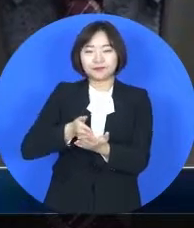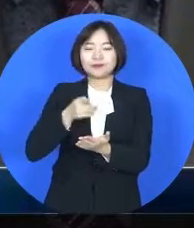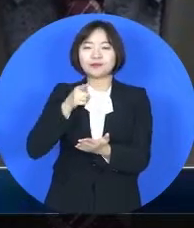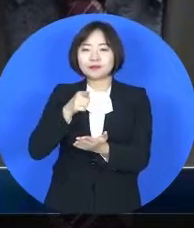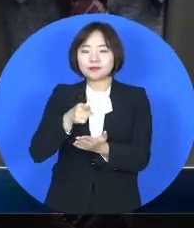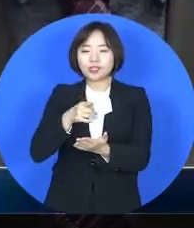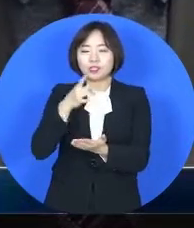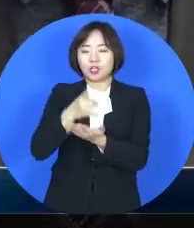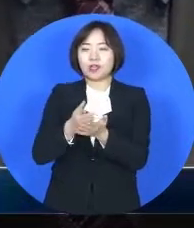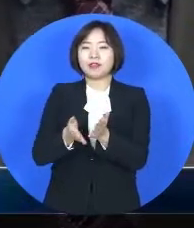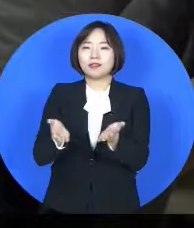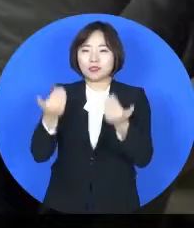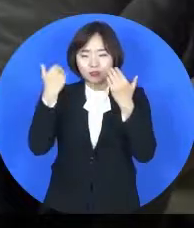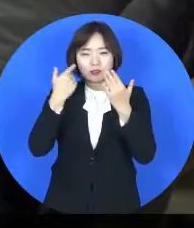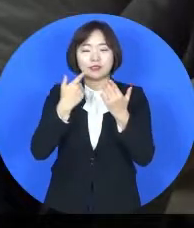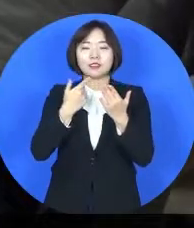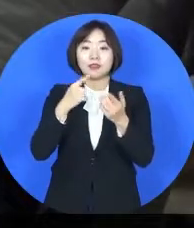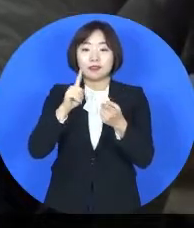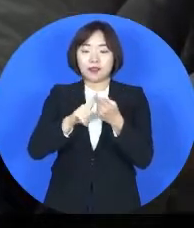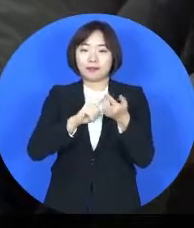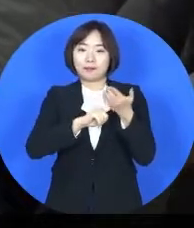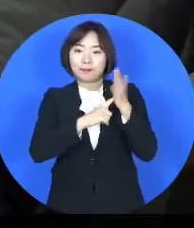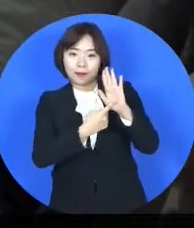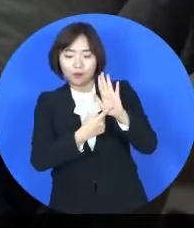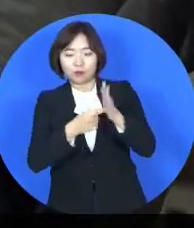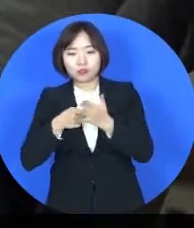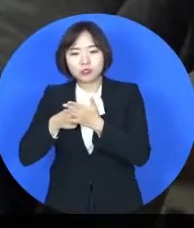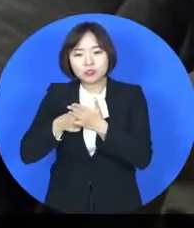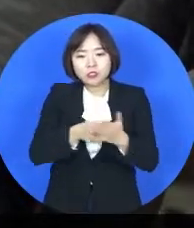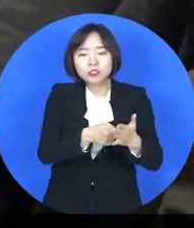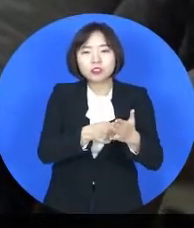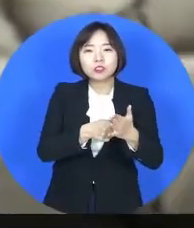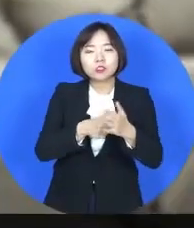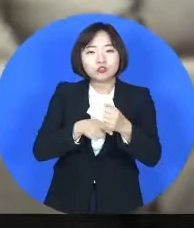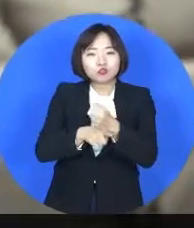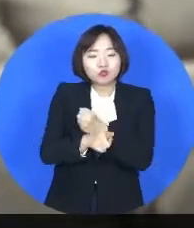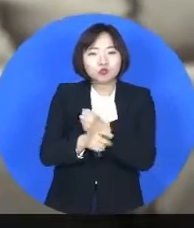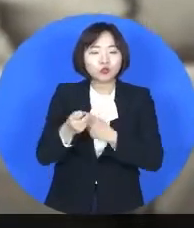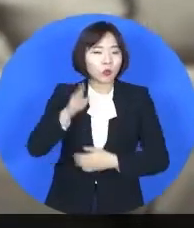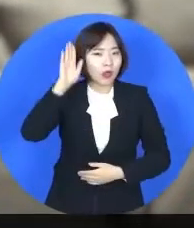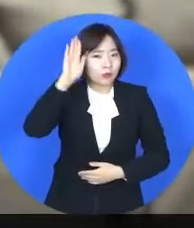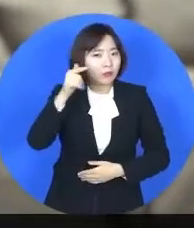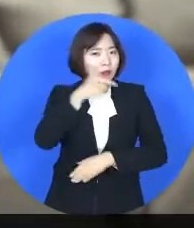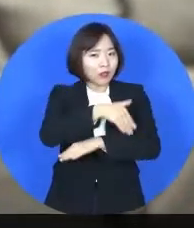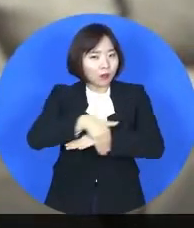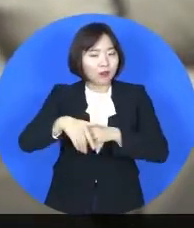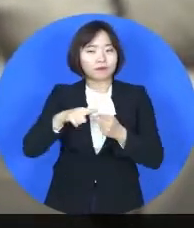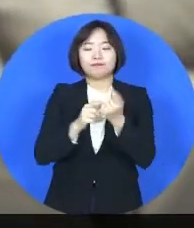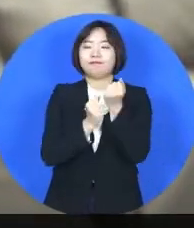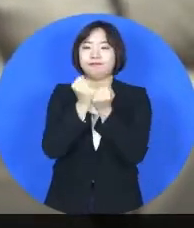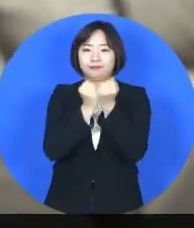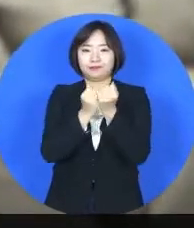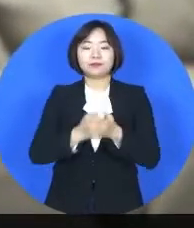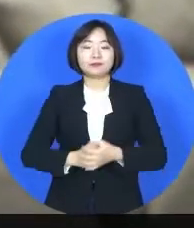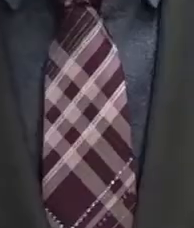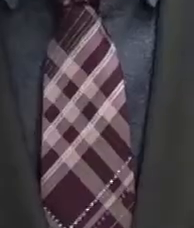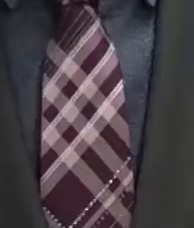SK하이닉스 반도체 특화 클러스터 천안 유치 본격 추진을 발표하고 추진 이유와 향후 추진 방향 등을